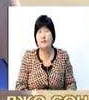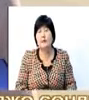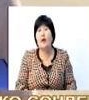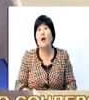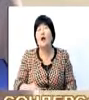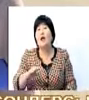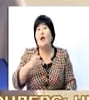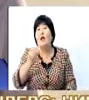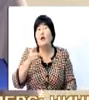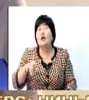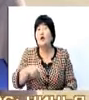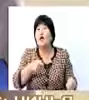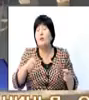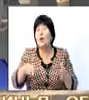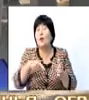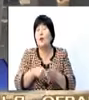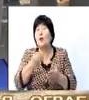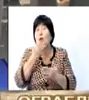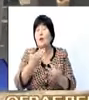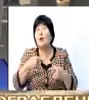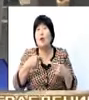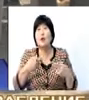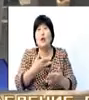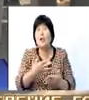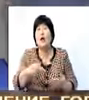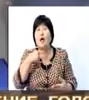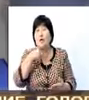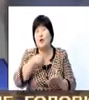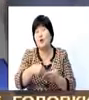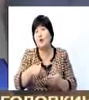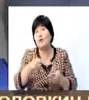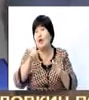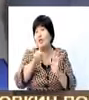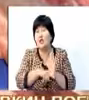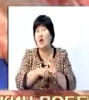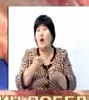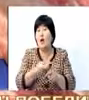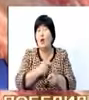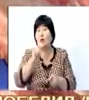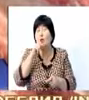Из Жалагашского района привезли в город продукты, другие товары. Мясо купила подешевле,